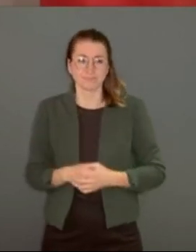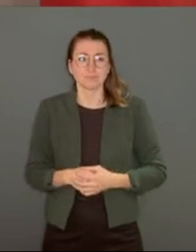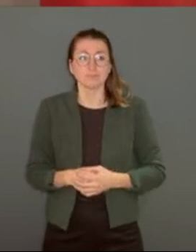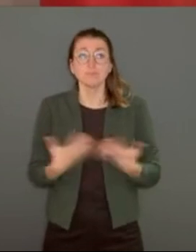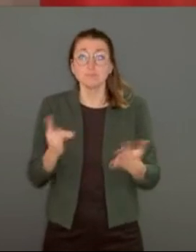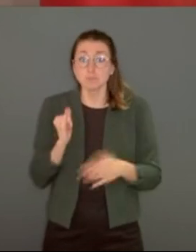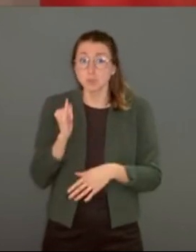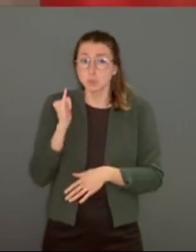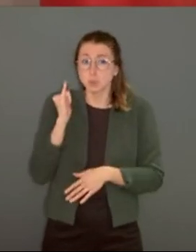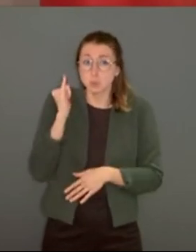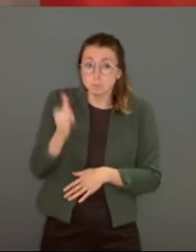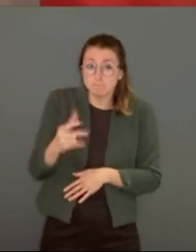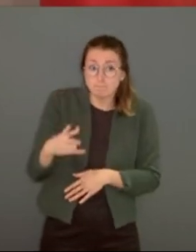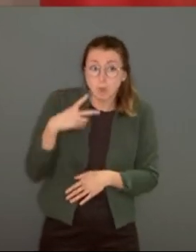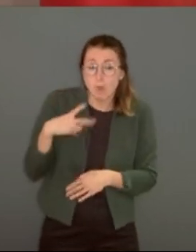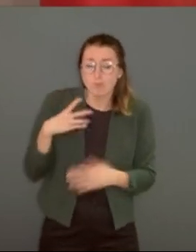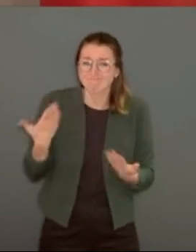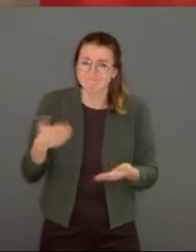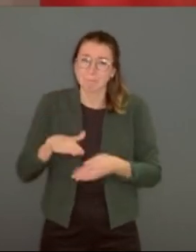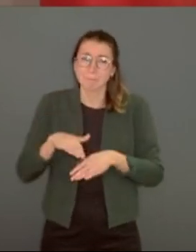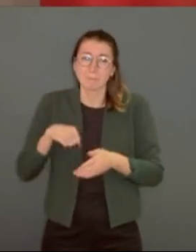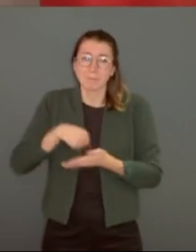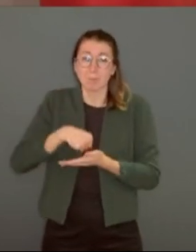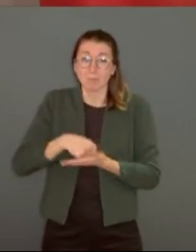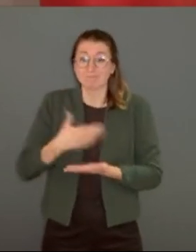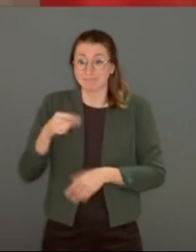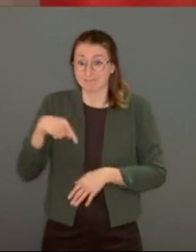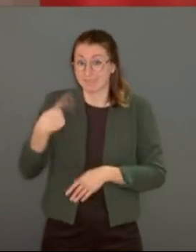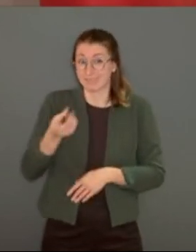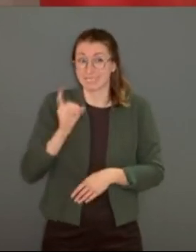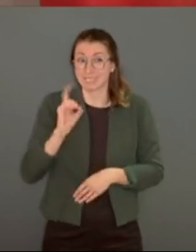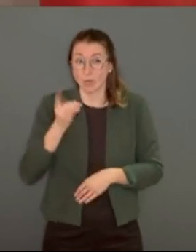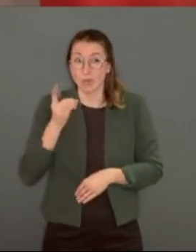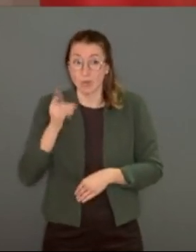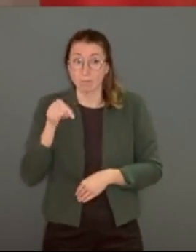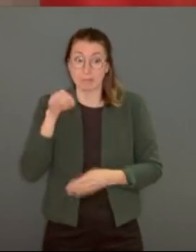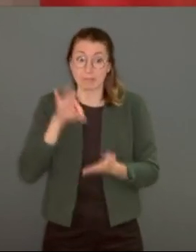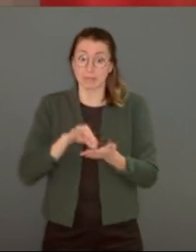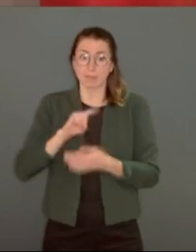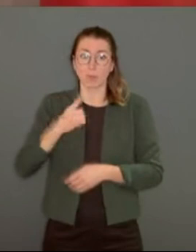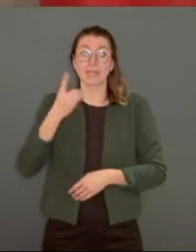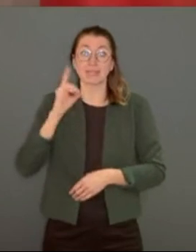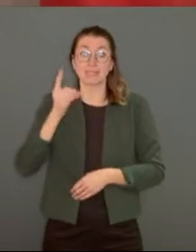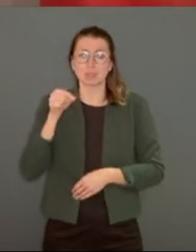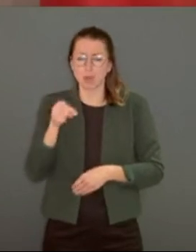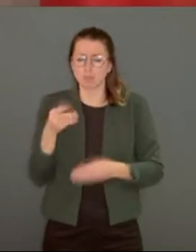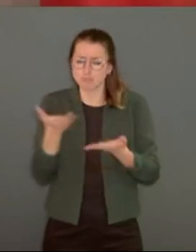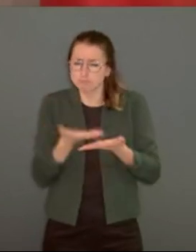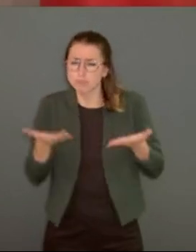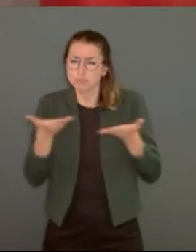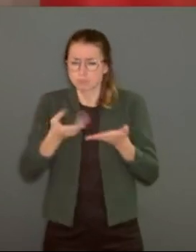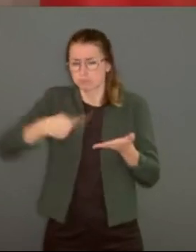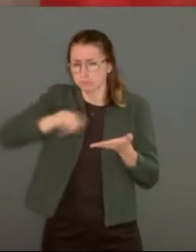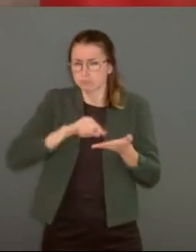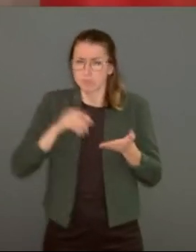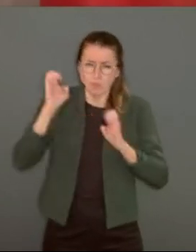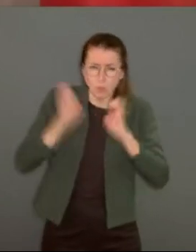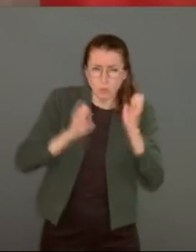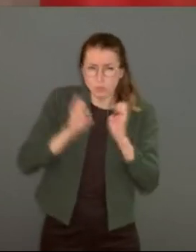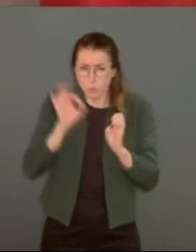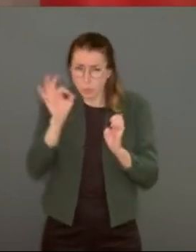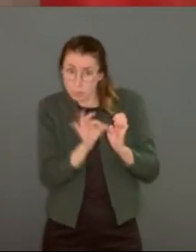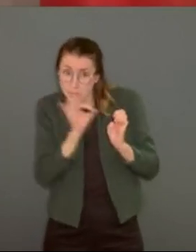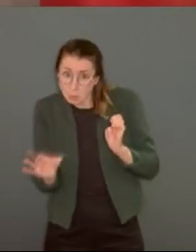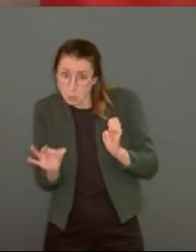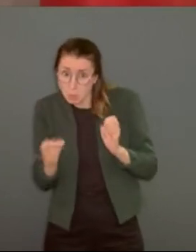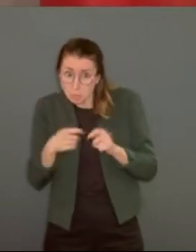1er décembre au moins, il y aura une évaluation pour voir si on prolonge la mesure ou si